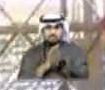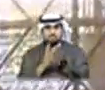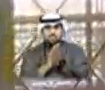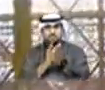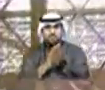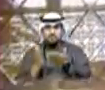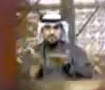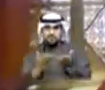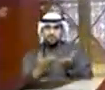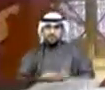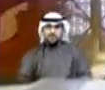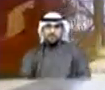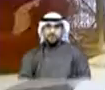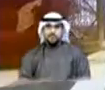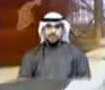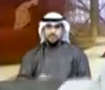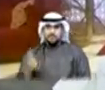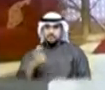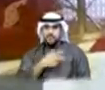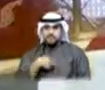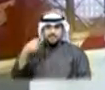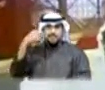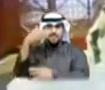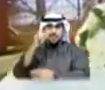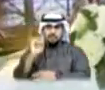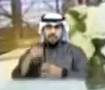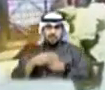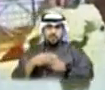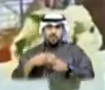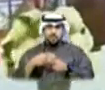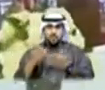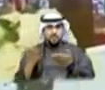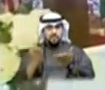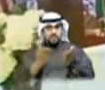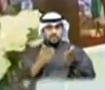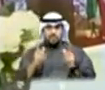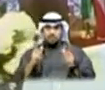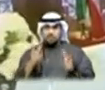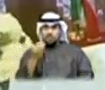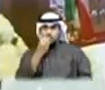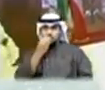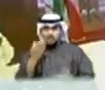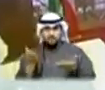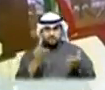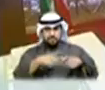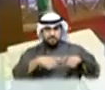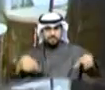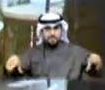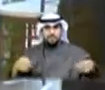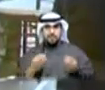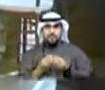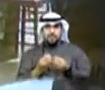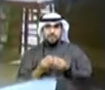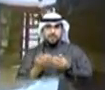الاستقبال والترحيب أقام سعادة السفير الشيخ سالم عبد الله الجابر الصباح حفل غداء على شرف أسر الجنود الأمريكيين الذين